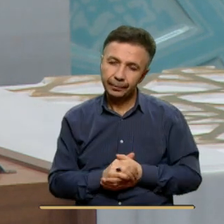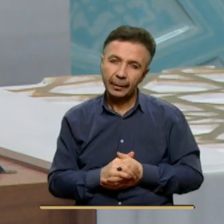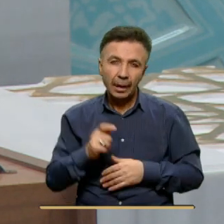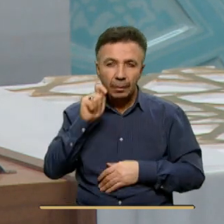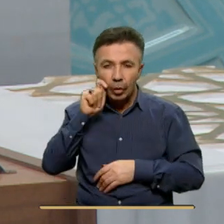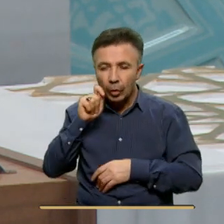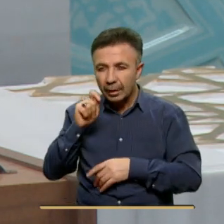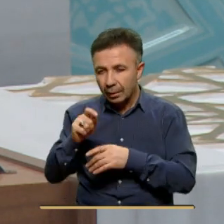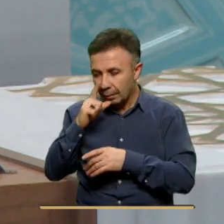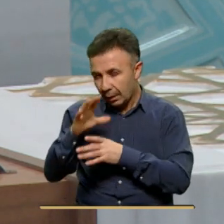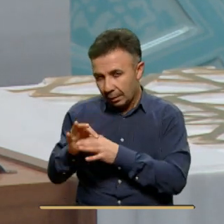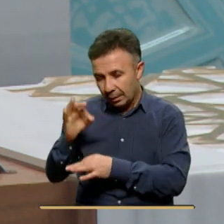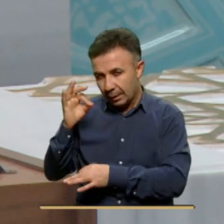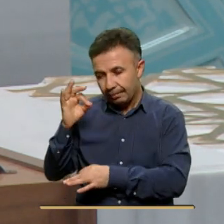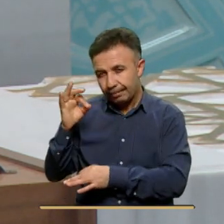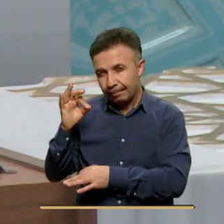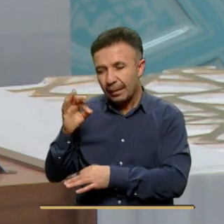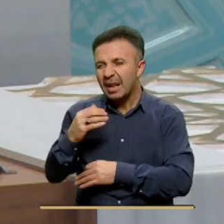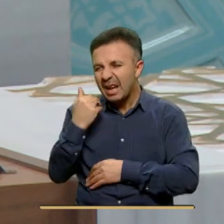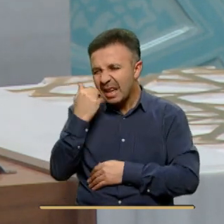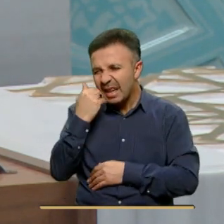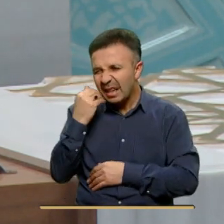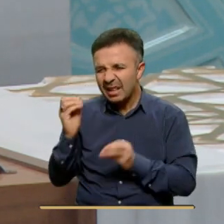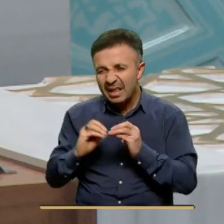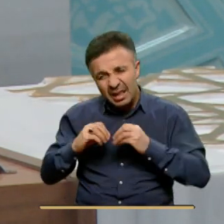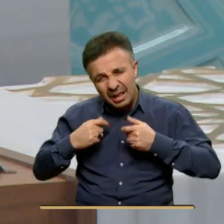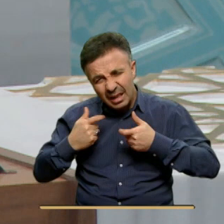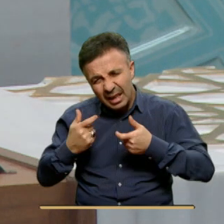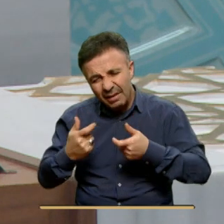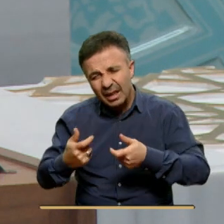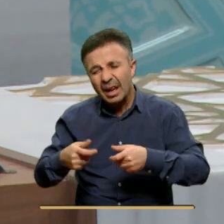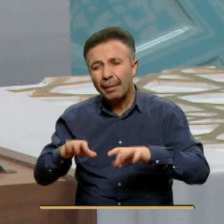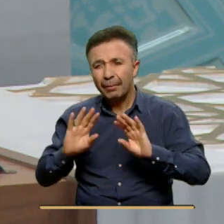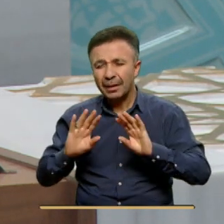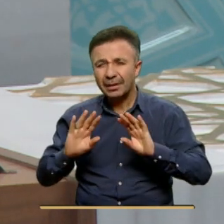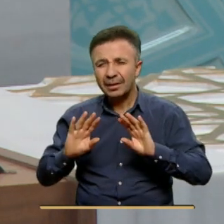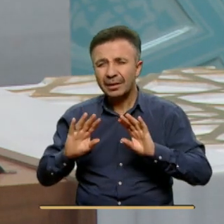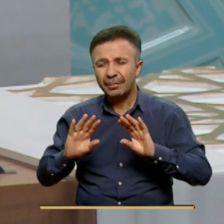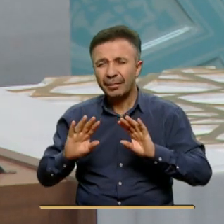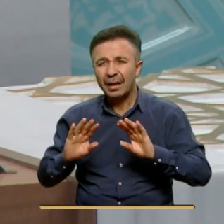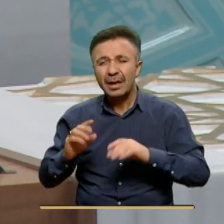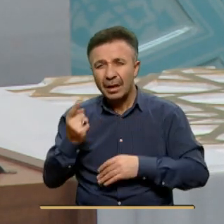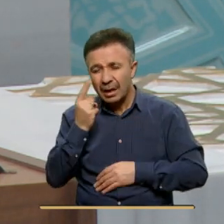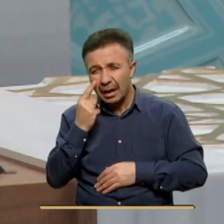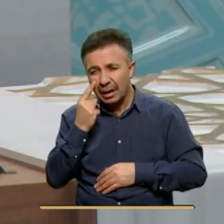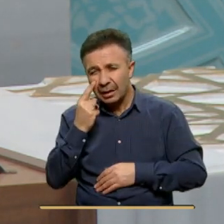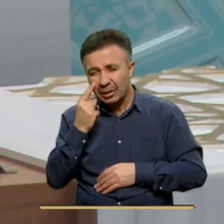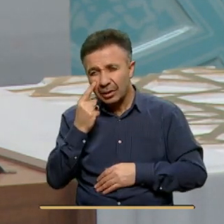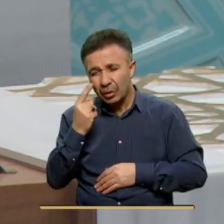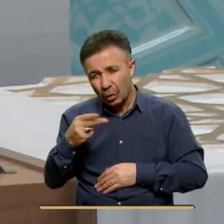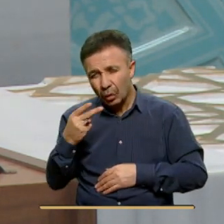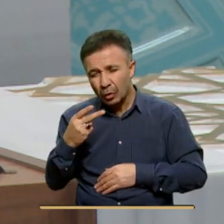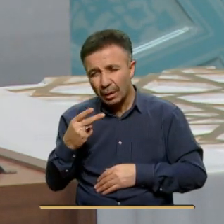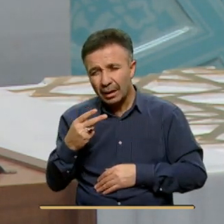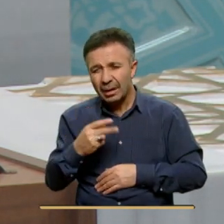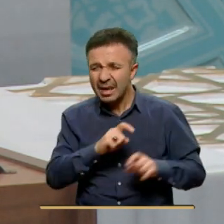mümin bir kimse yalan, iftira, yalancı şahitlik, kötü söz, gıybet